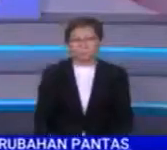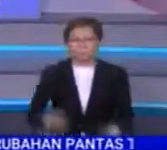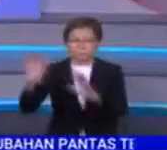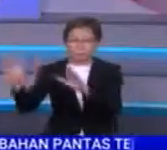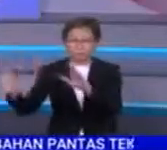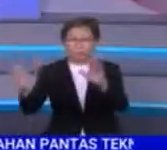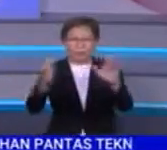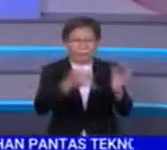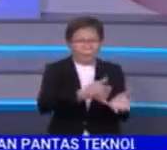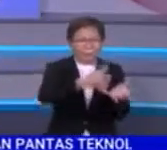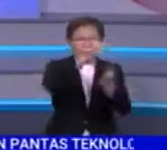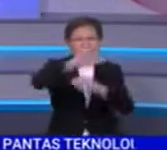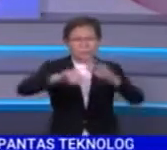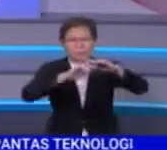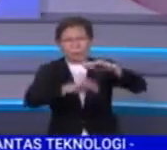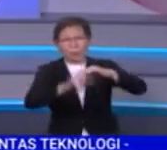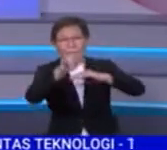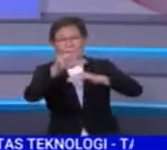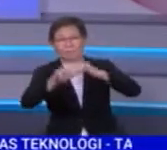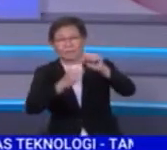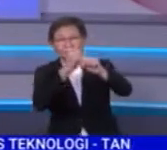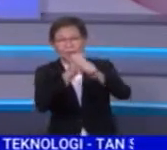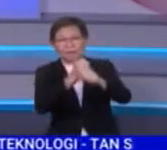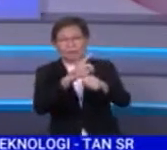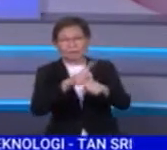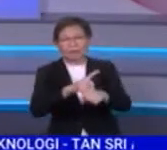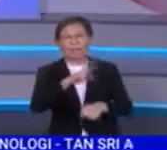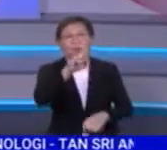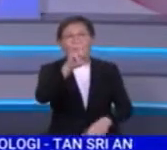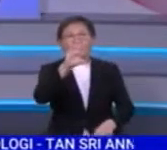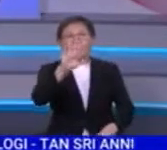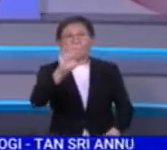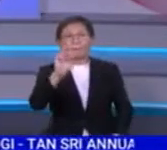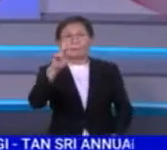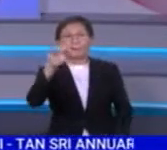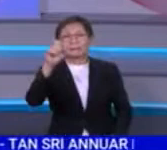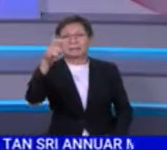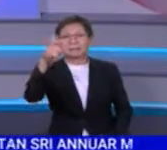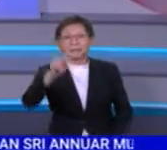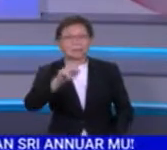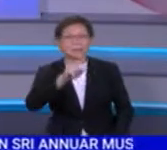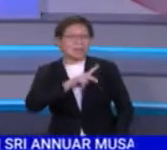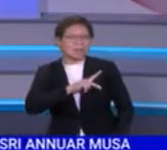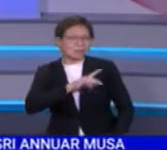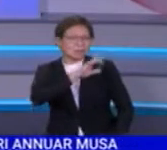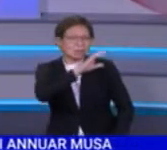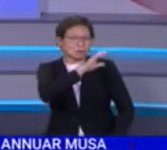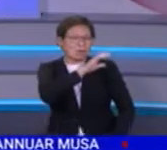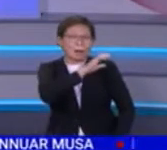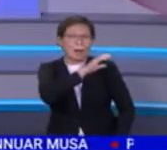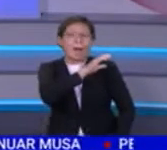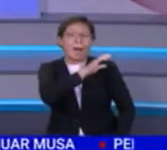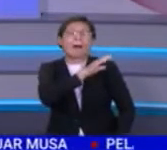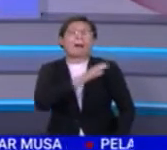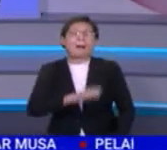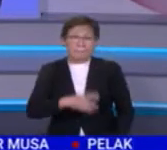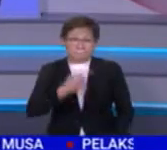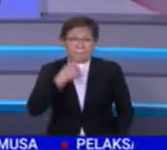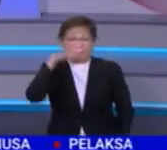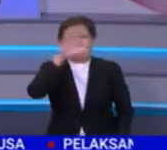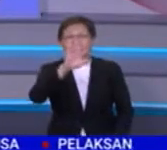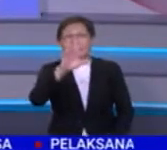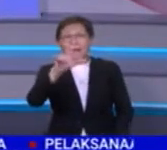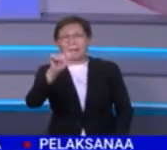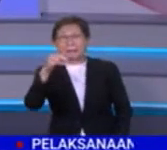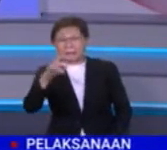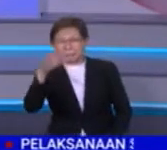Balik ke Piala Asia bawah 23 tahun di Uzbekistan. Ketua Jurulatih Skuad Negara Brad Maloney menjangkakan tentangan